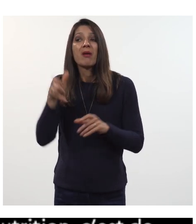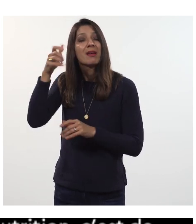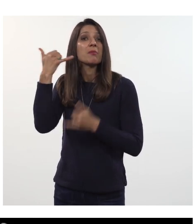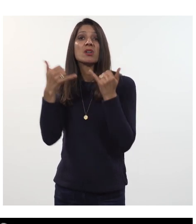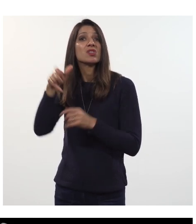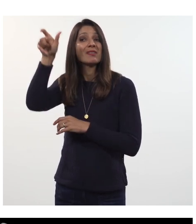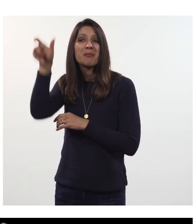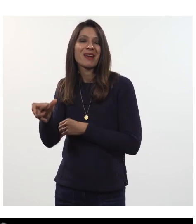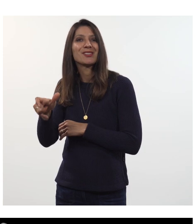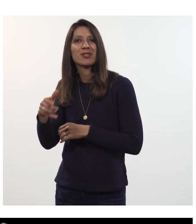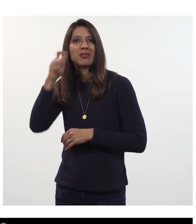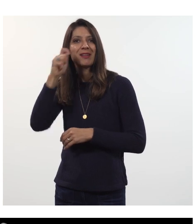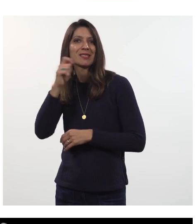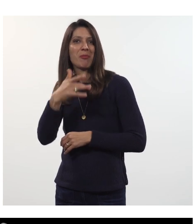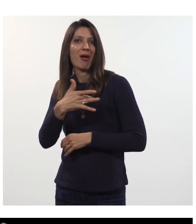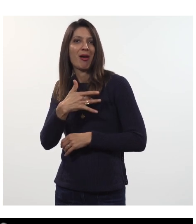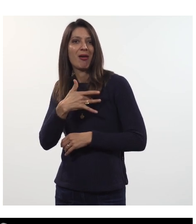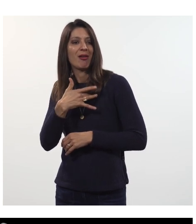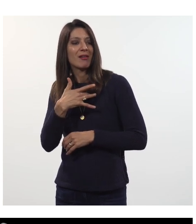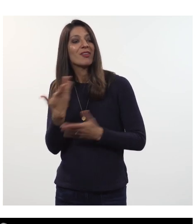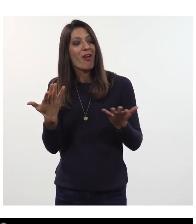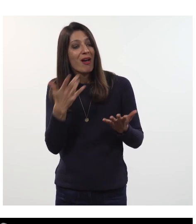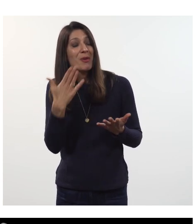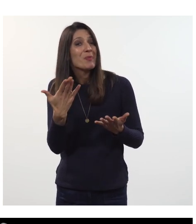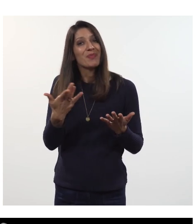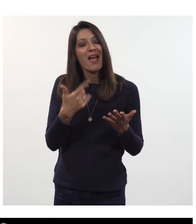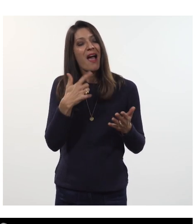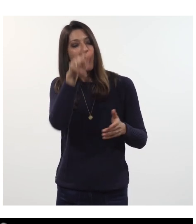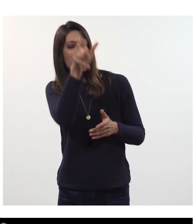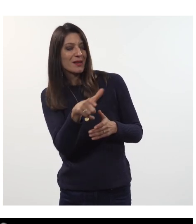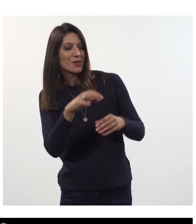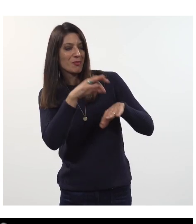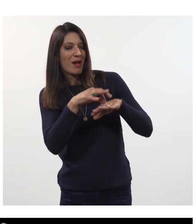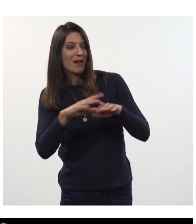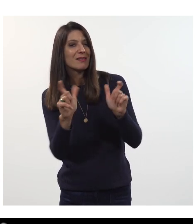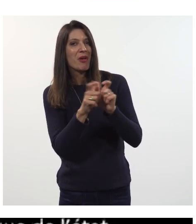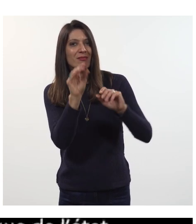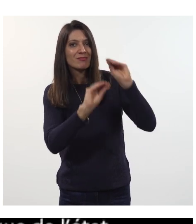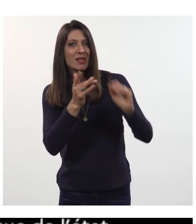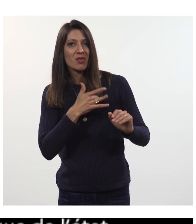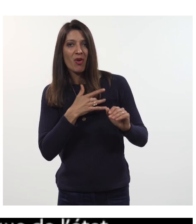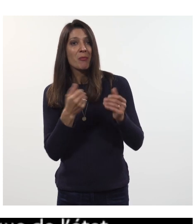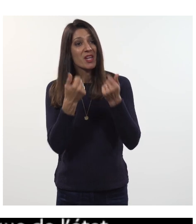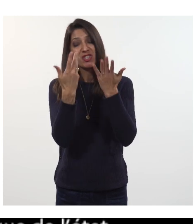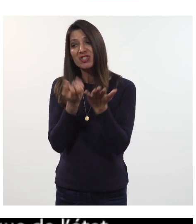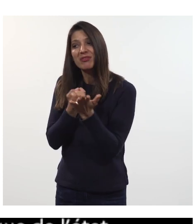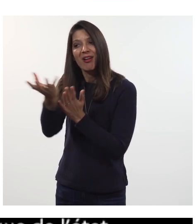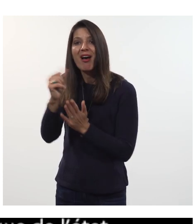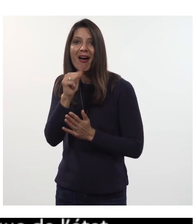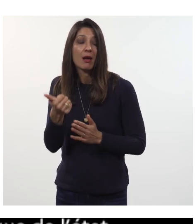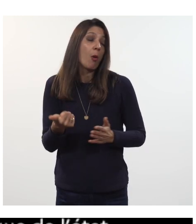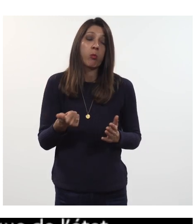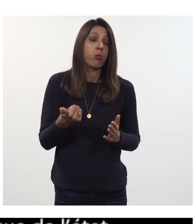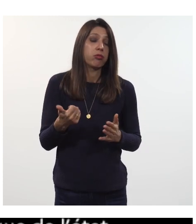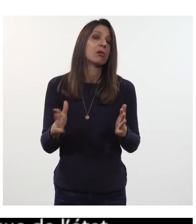une hypertension sans avoir des chiffres tensionnels, il va vous rire au nez, hein. Il aura raison. Ben, demander à